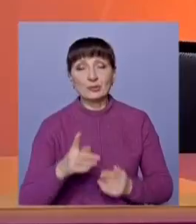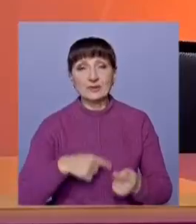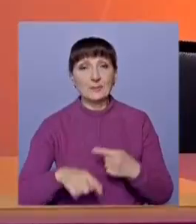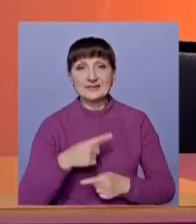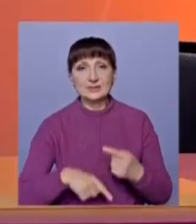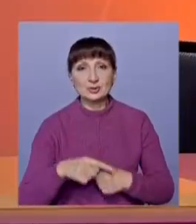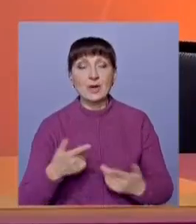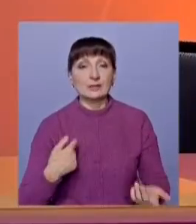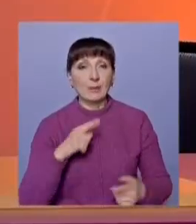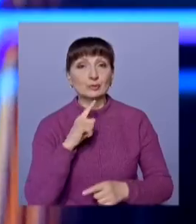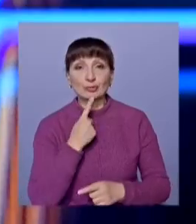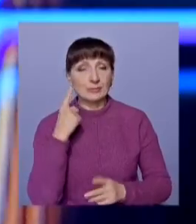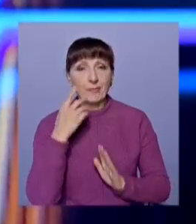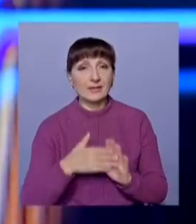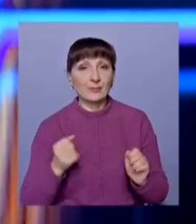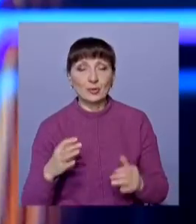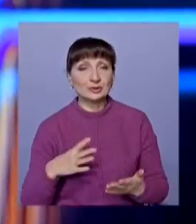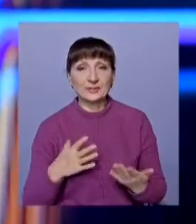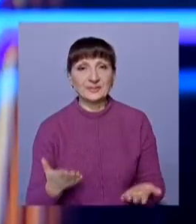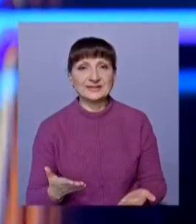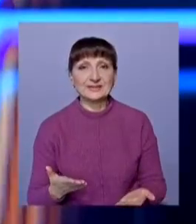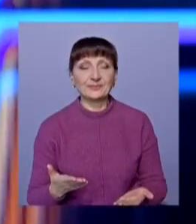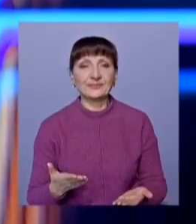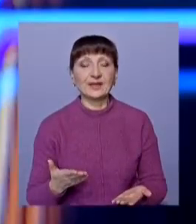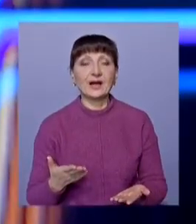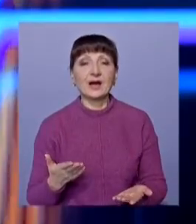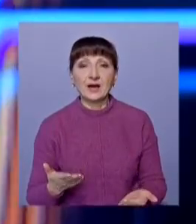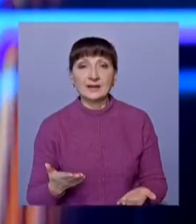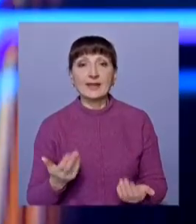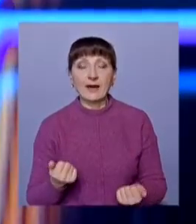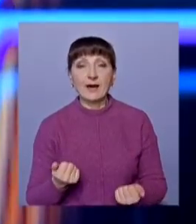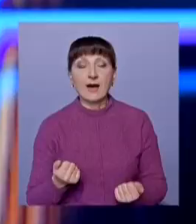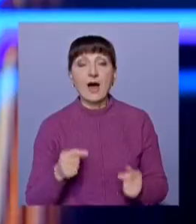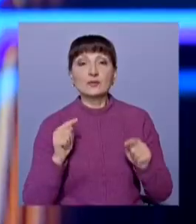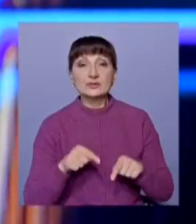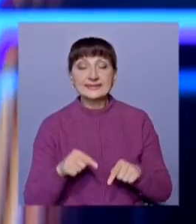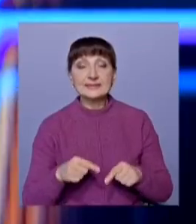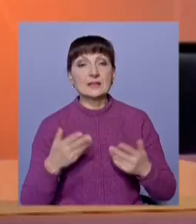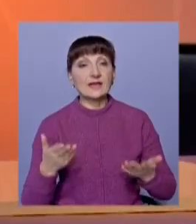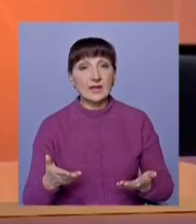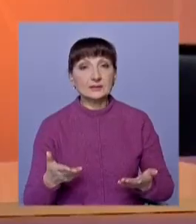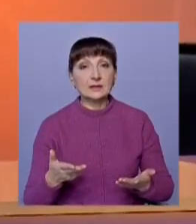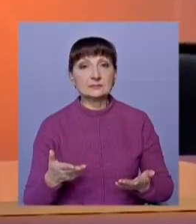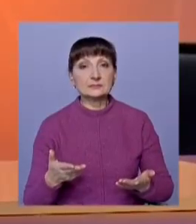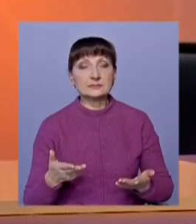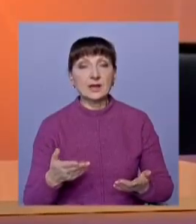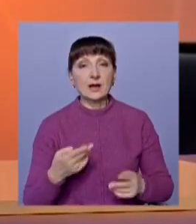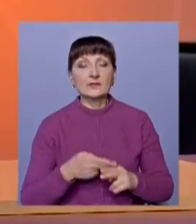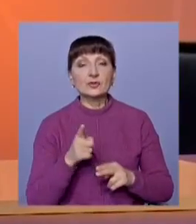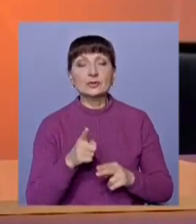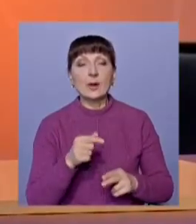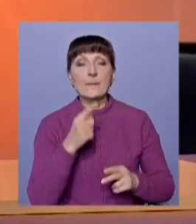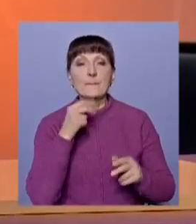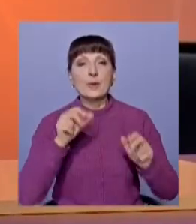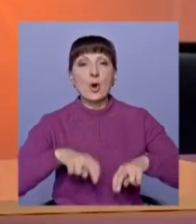нам, наверное, и сложно. Дай бог еще будем относиться. Вот, вот здесь, наверное, это вот эта та лакмусовая